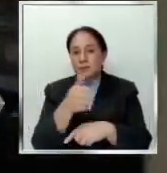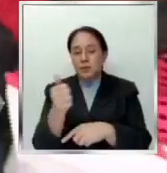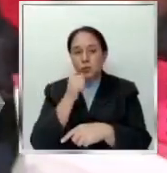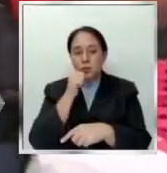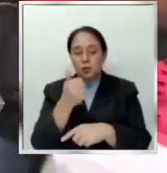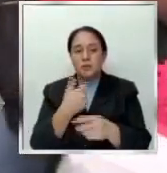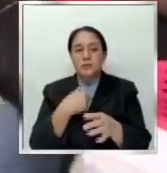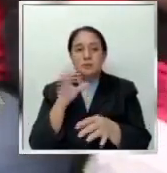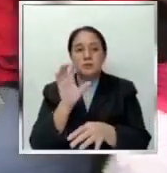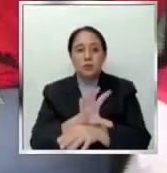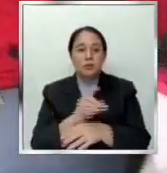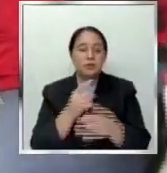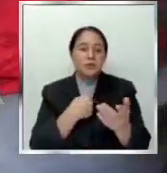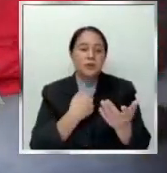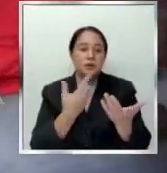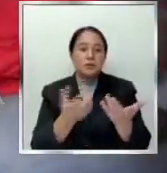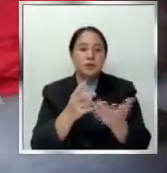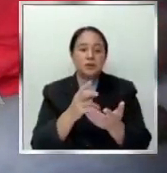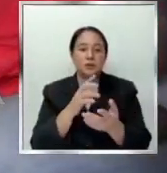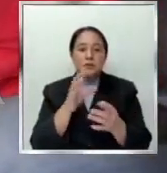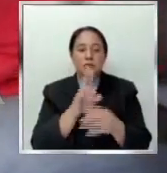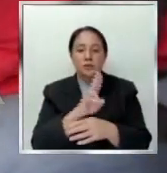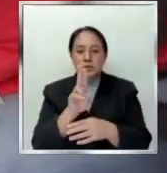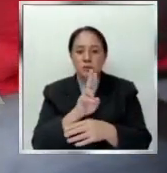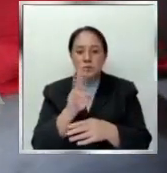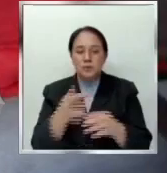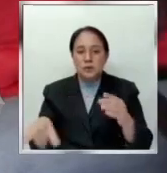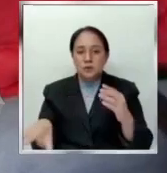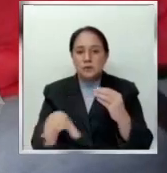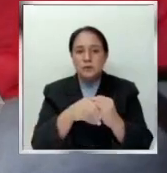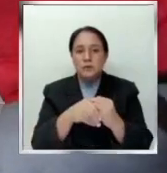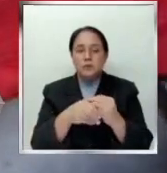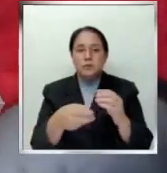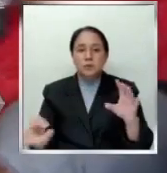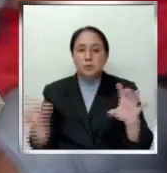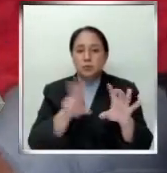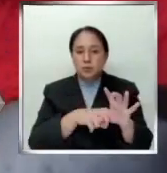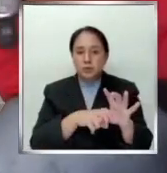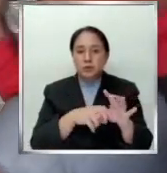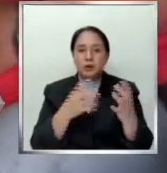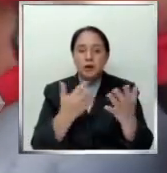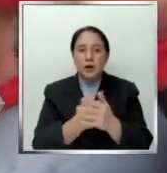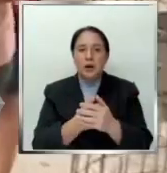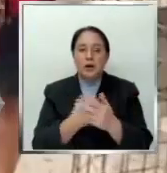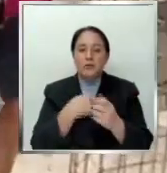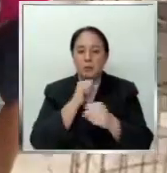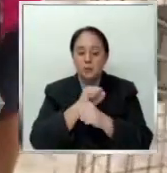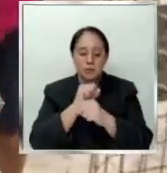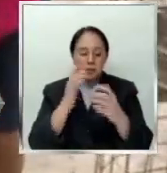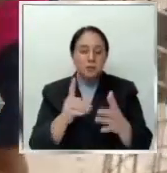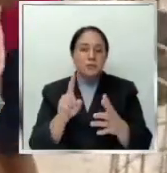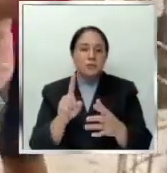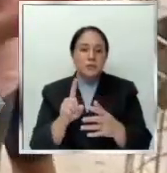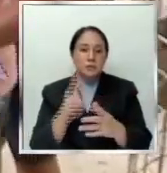mapipilitan na kumuha ng karagdagang masasakyan, no? Ang mga manggagawa makapasok lang.